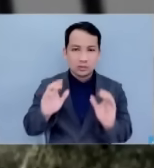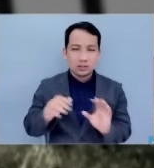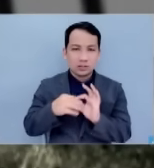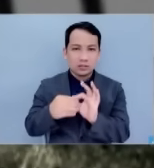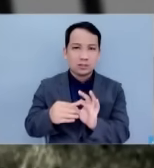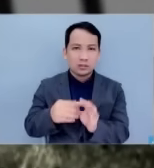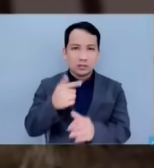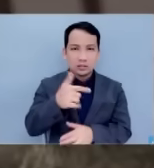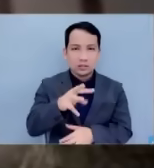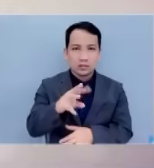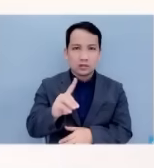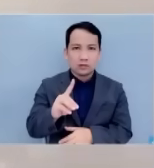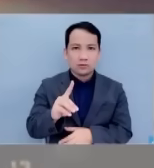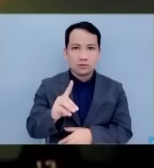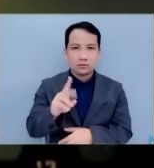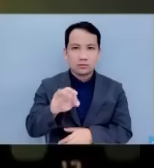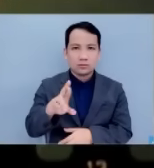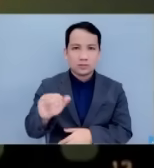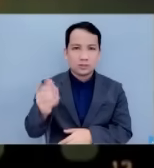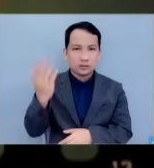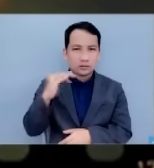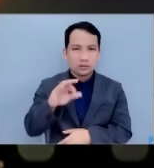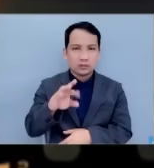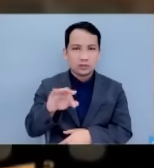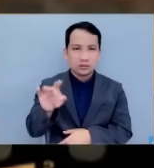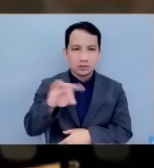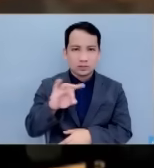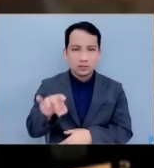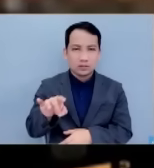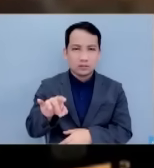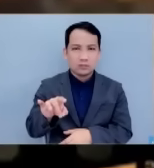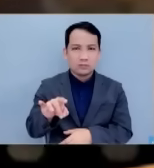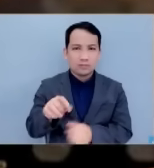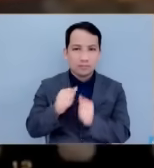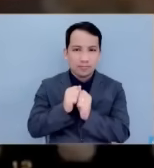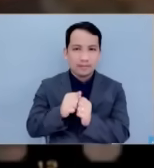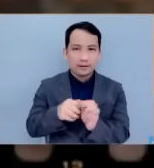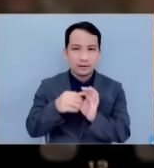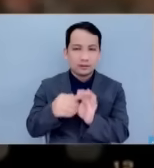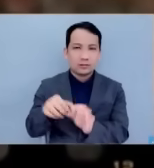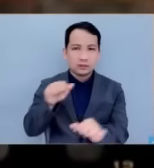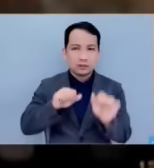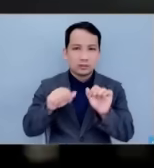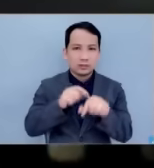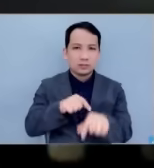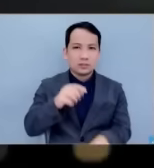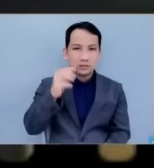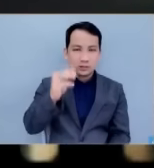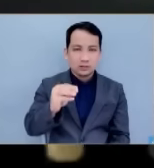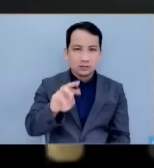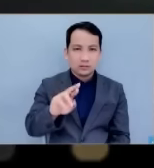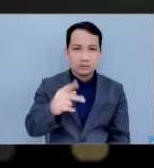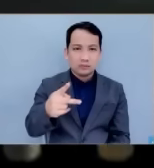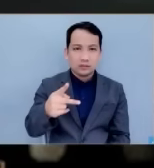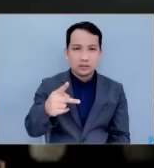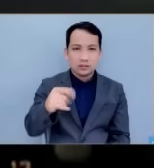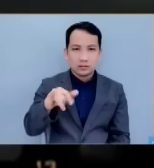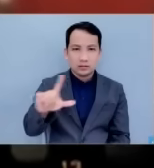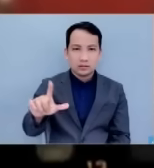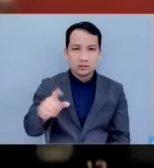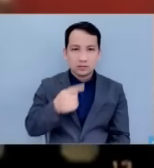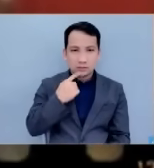Urian noong 1988 nakatambal ni jaclyn ang aktor na si Mark hell sa pelikulang Itanong mo sa buhan